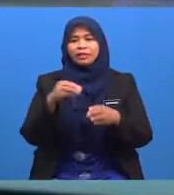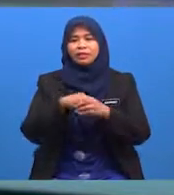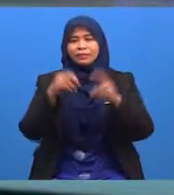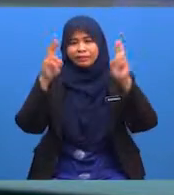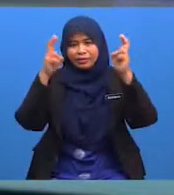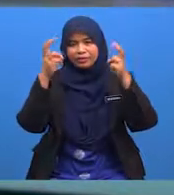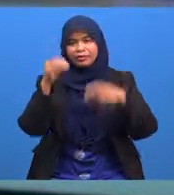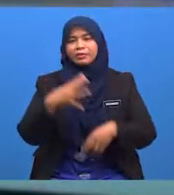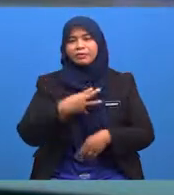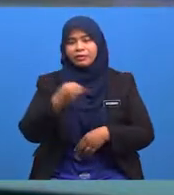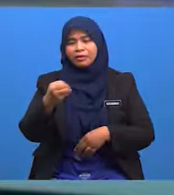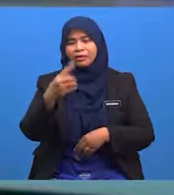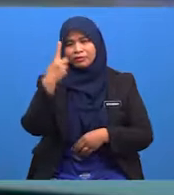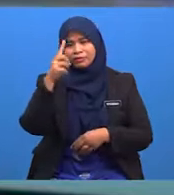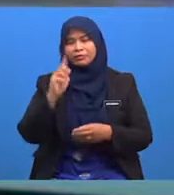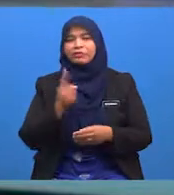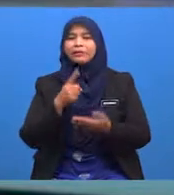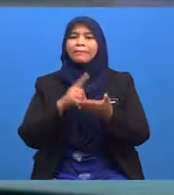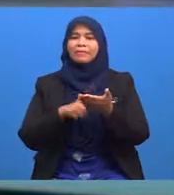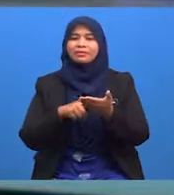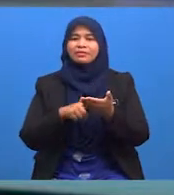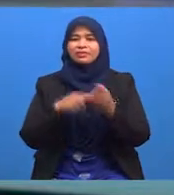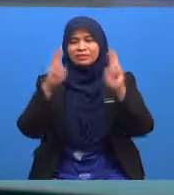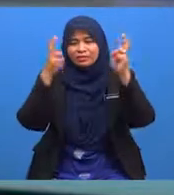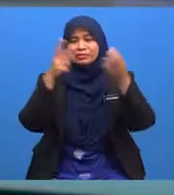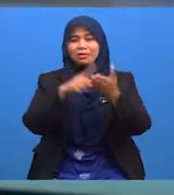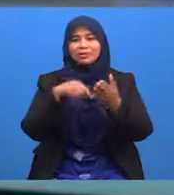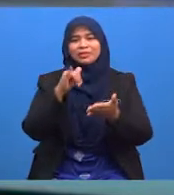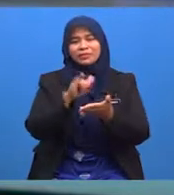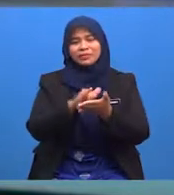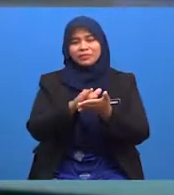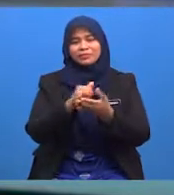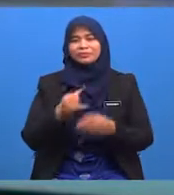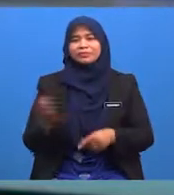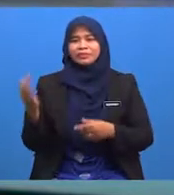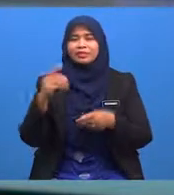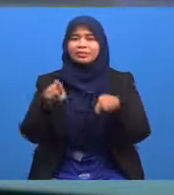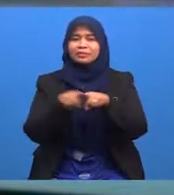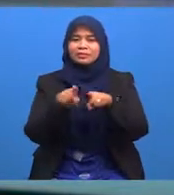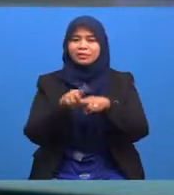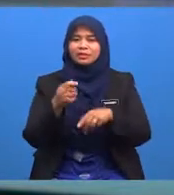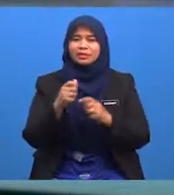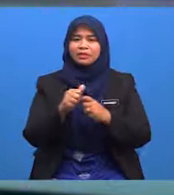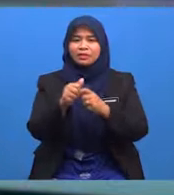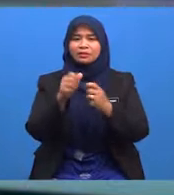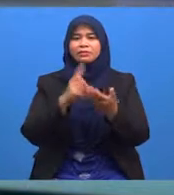topik yang menarik untuk dibahaskan. Topik apa itu murid-murid? Mari sama-sama kita ikuti perbincangan